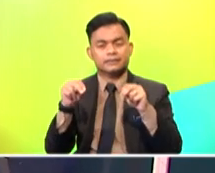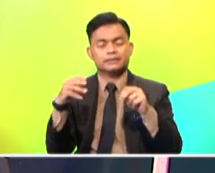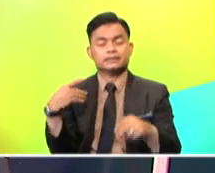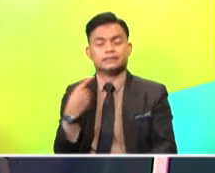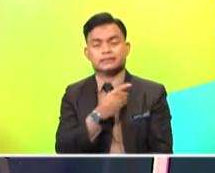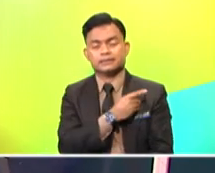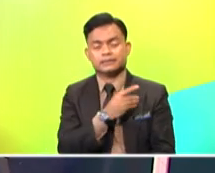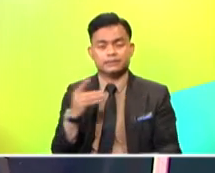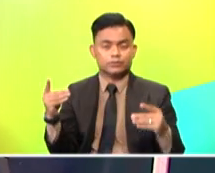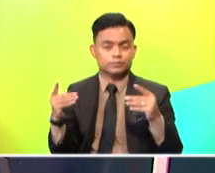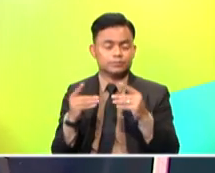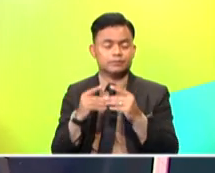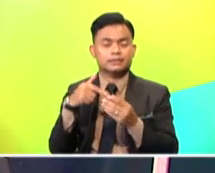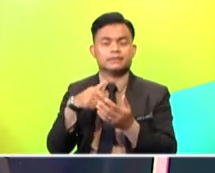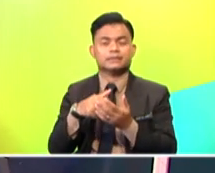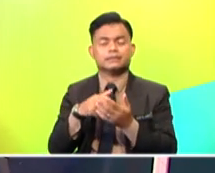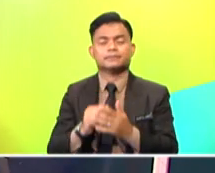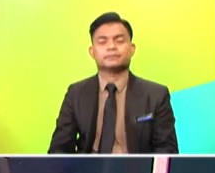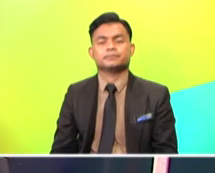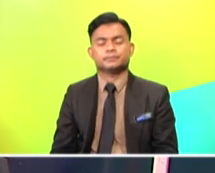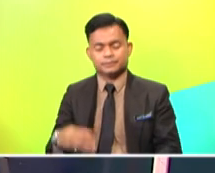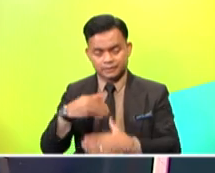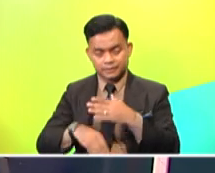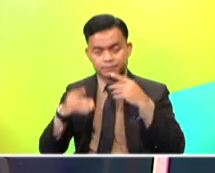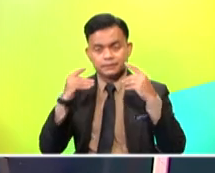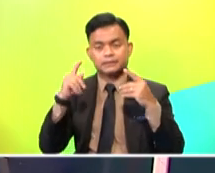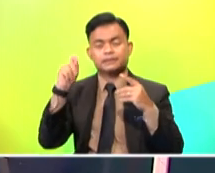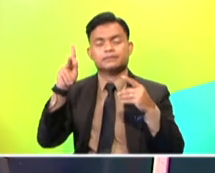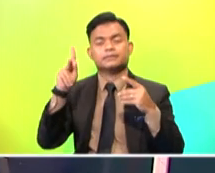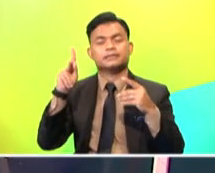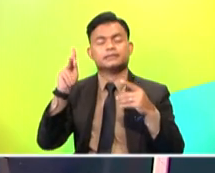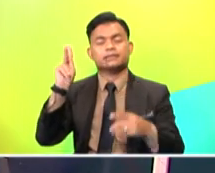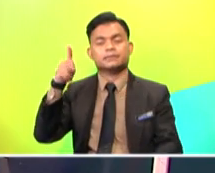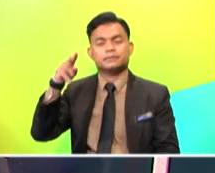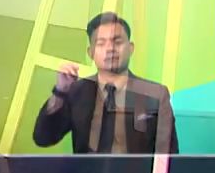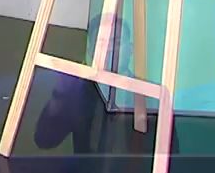dulu seketika. Boleh cikgu? Boleh. Kita jumpa sepanjang dalam Direkt TV KPM. Jangan ke mana-mana.